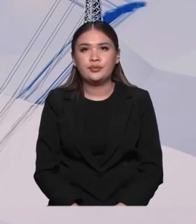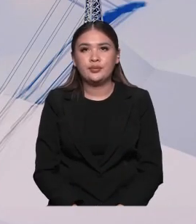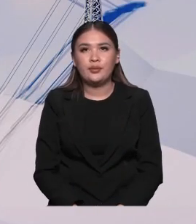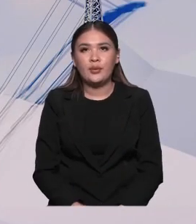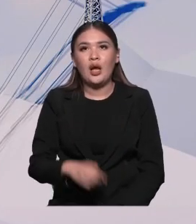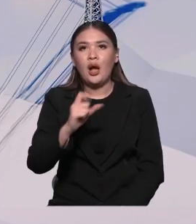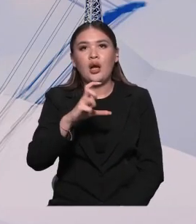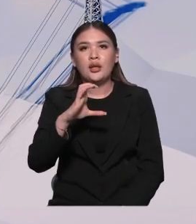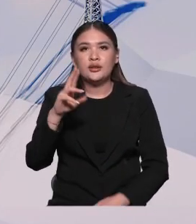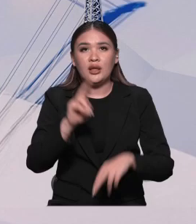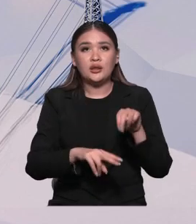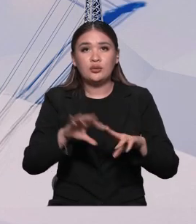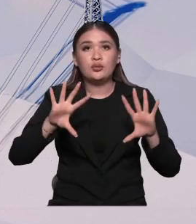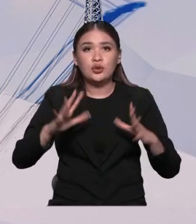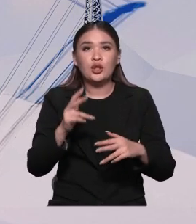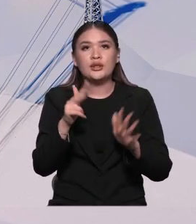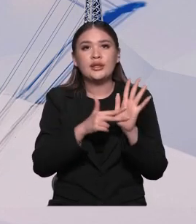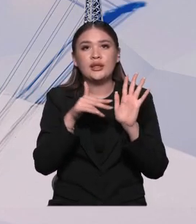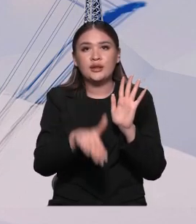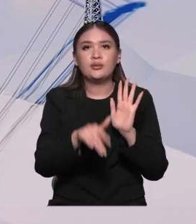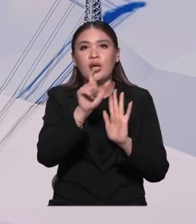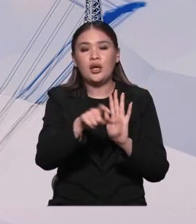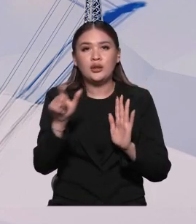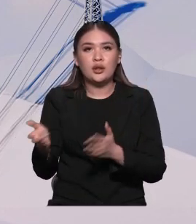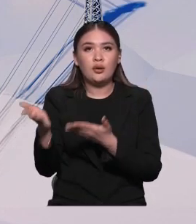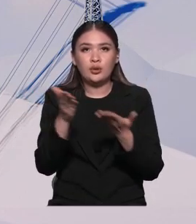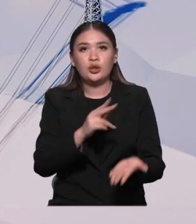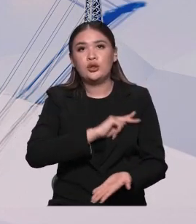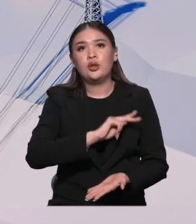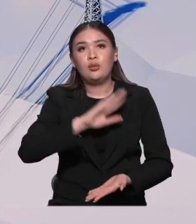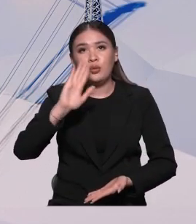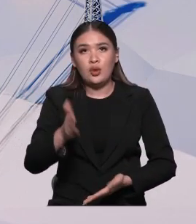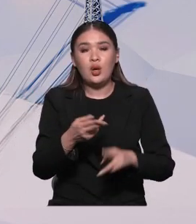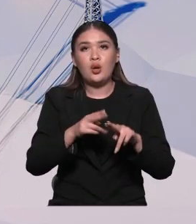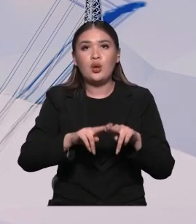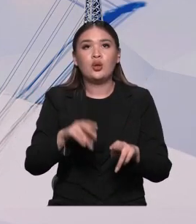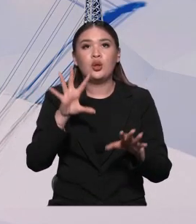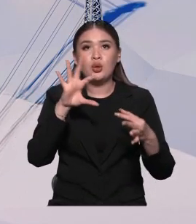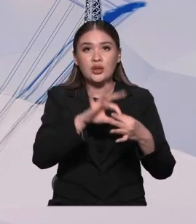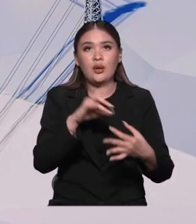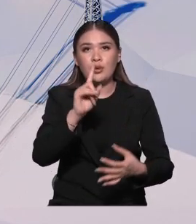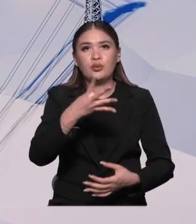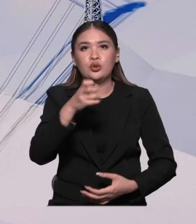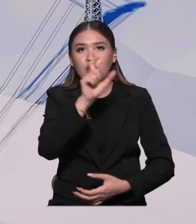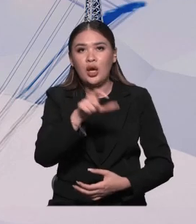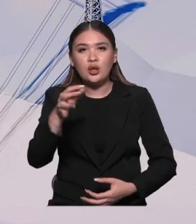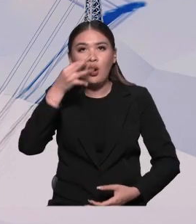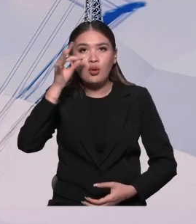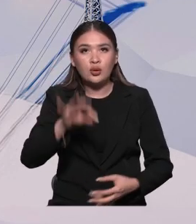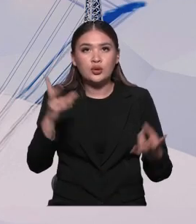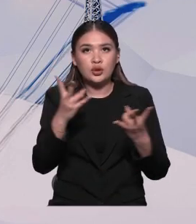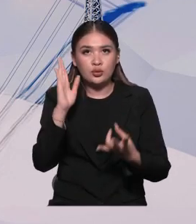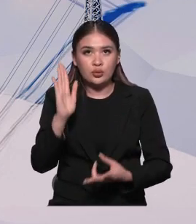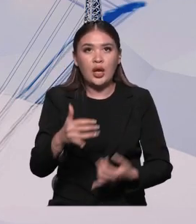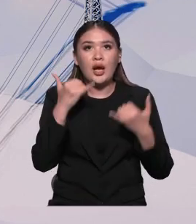АЭС салынар болса, оның құрылысына 8000 адам тартылады. Ал нысан іске қосылғаннан кейін 1400 маман қажет болады. Қазір